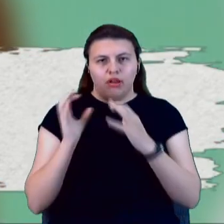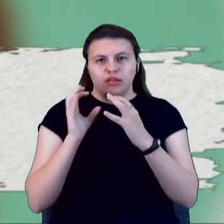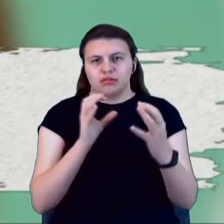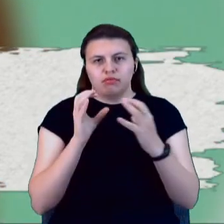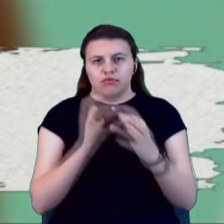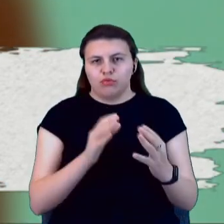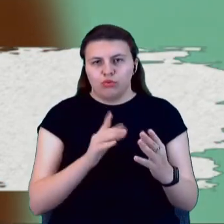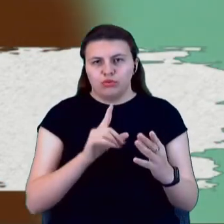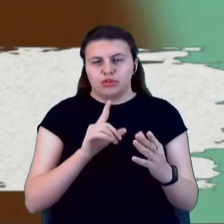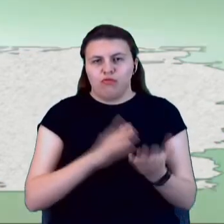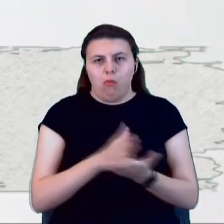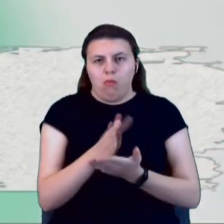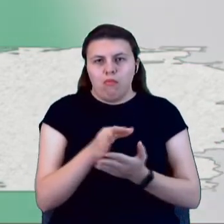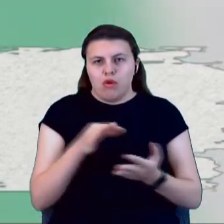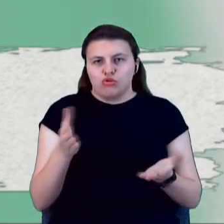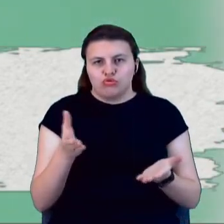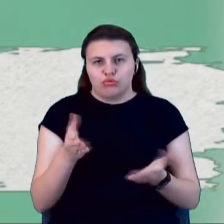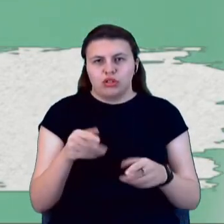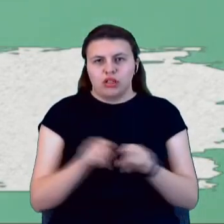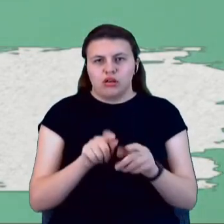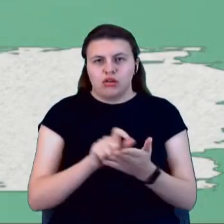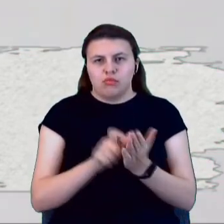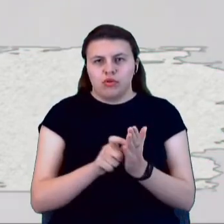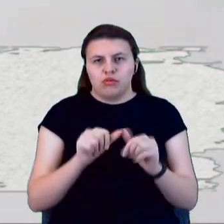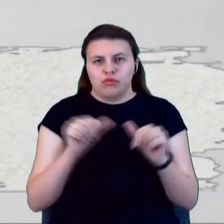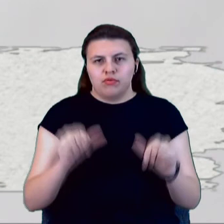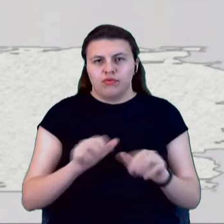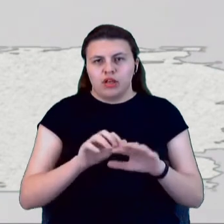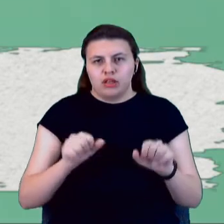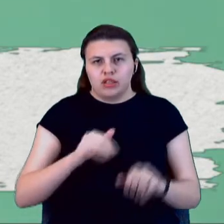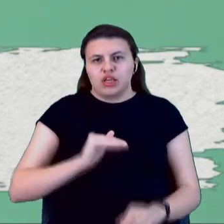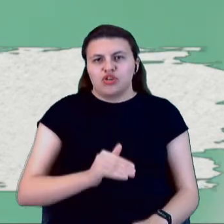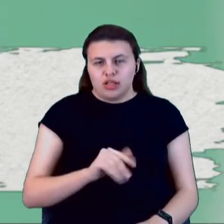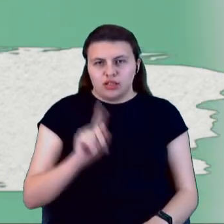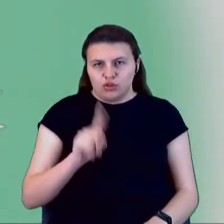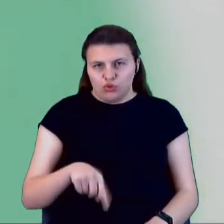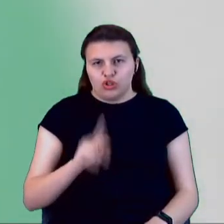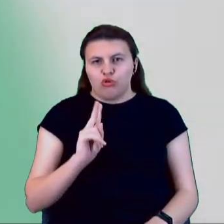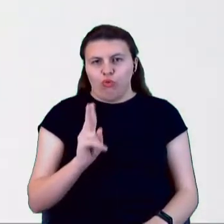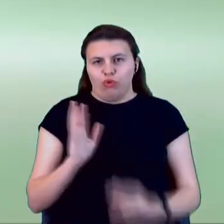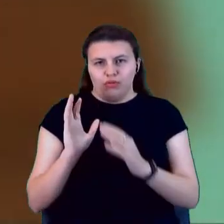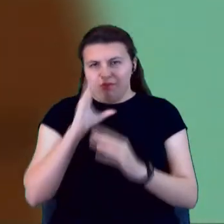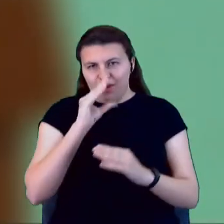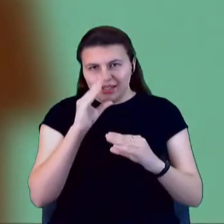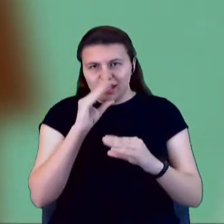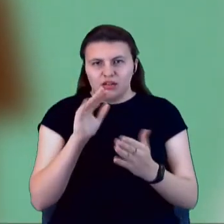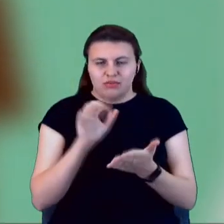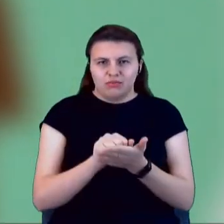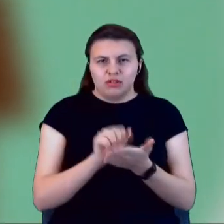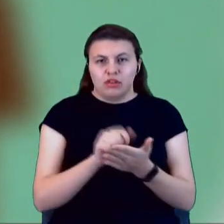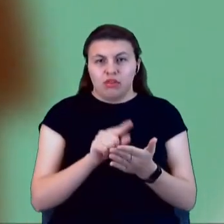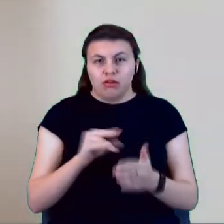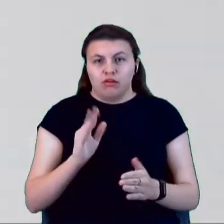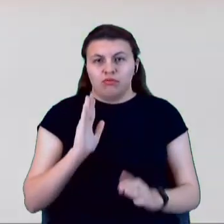как коммунальной формы, формы власти, так и частных перевозчиков. На пути в